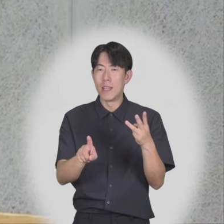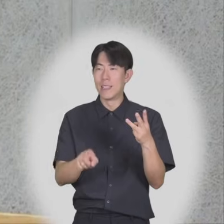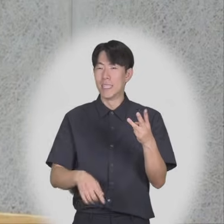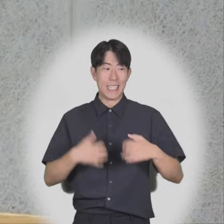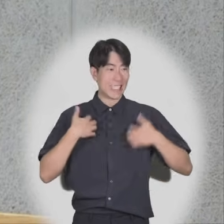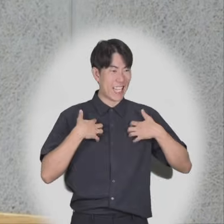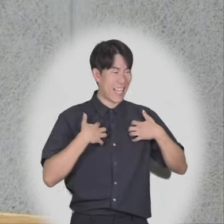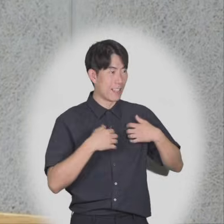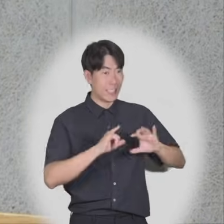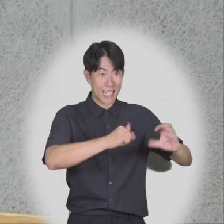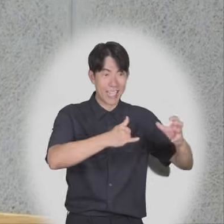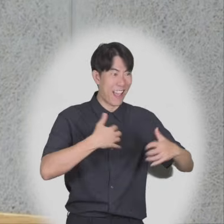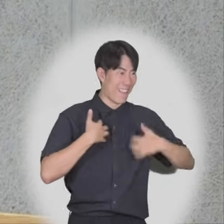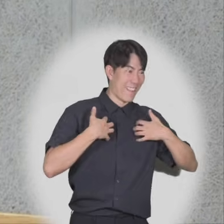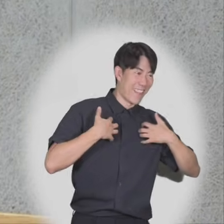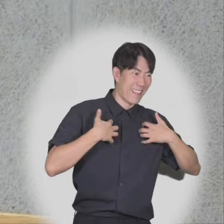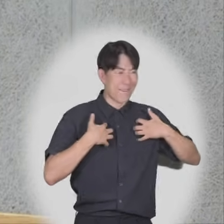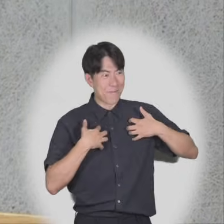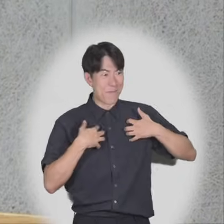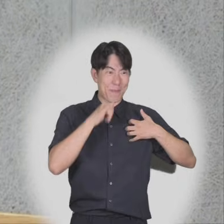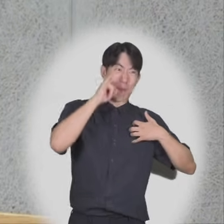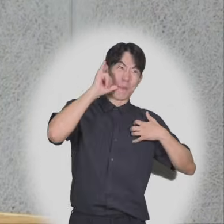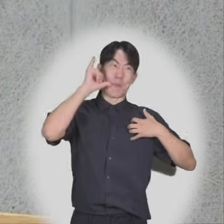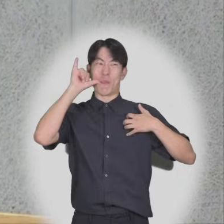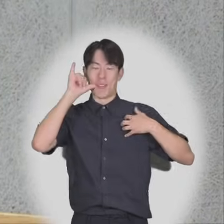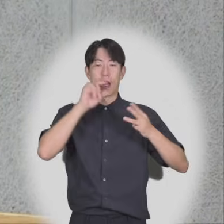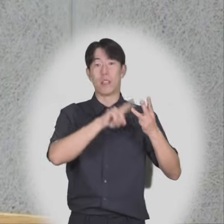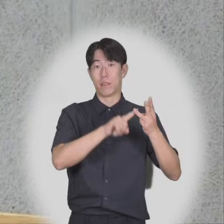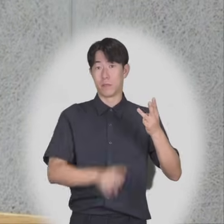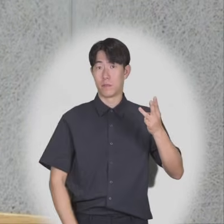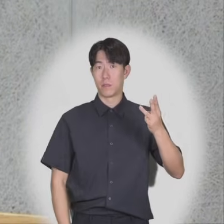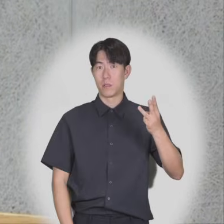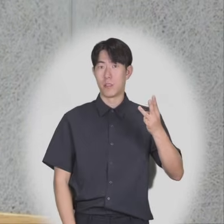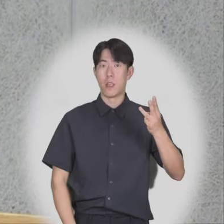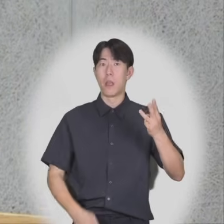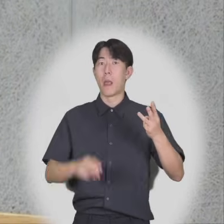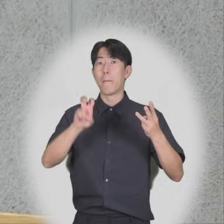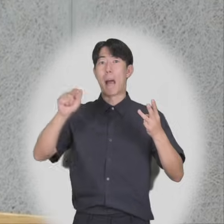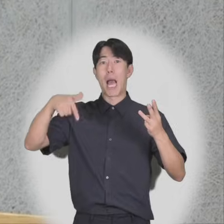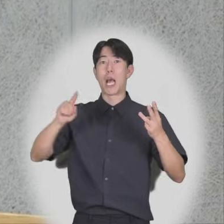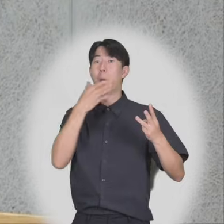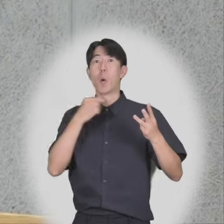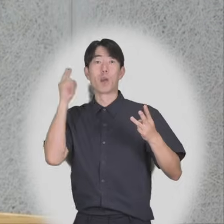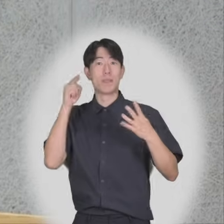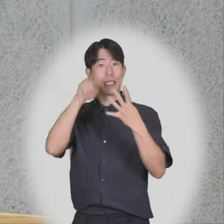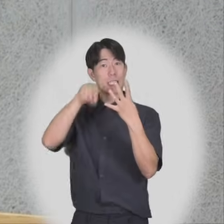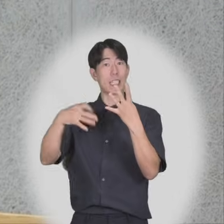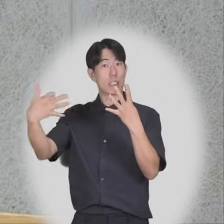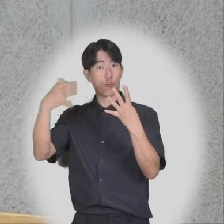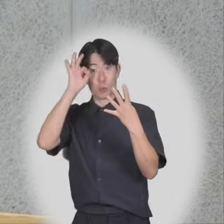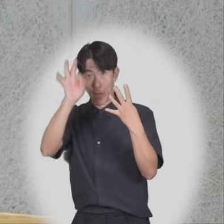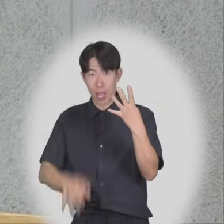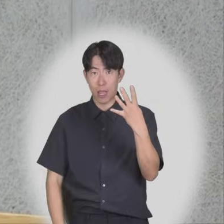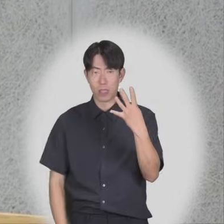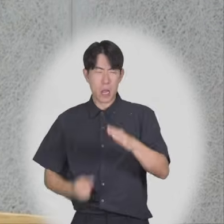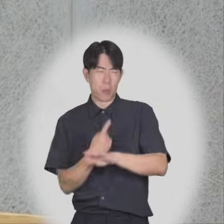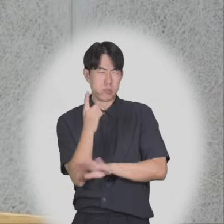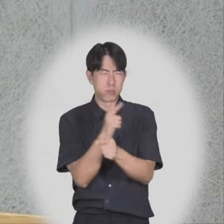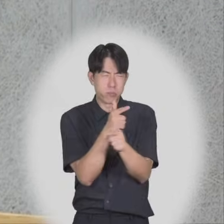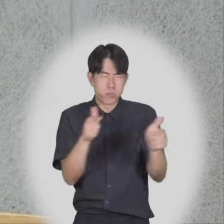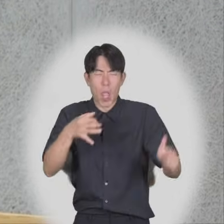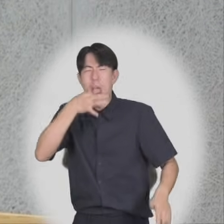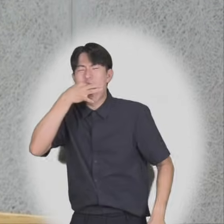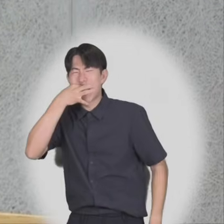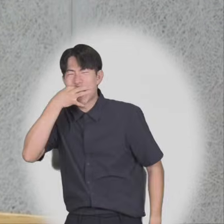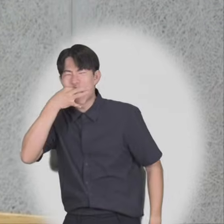세상의 쾌락을 하나 더 붙였고요. 또 마가복음 4장 19절에도 나오는데 거기 보면 기타 욕심이라고